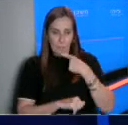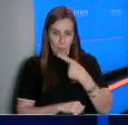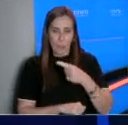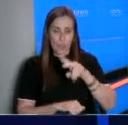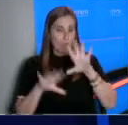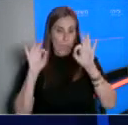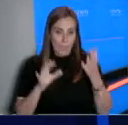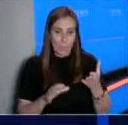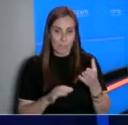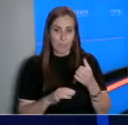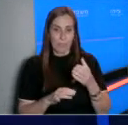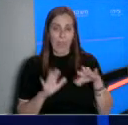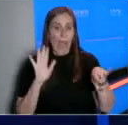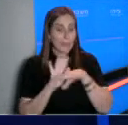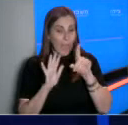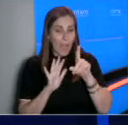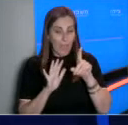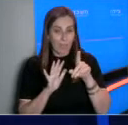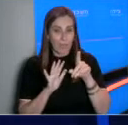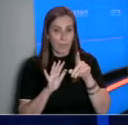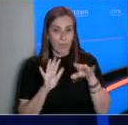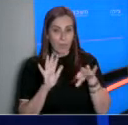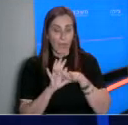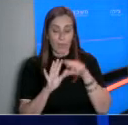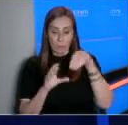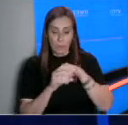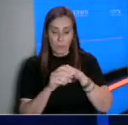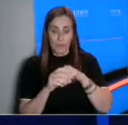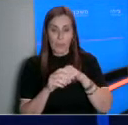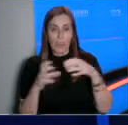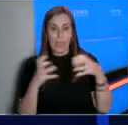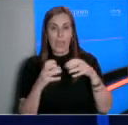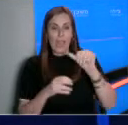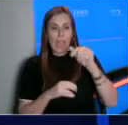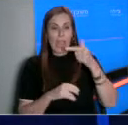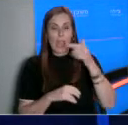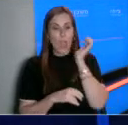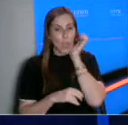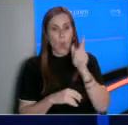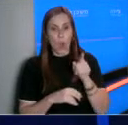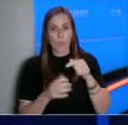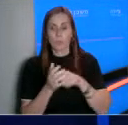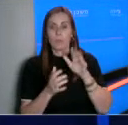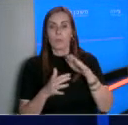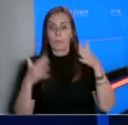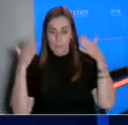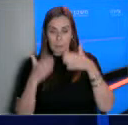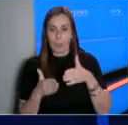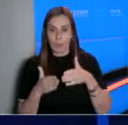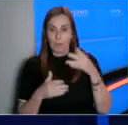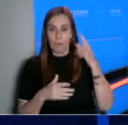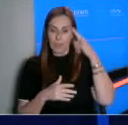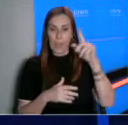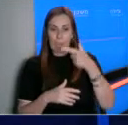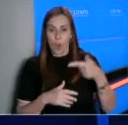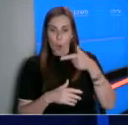יש פה 10, התנאי לשירות במסלול לגוץ, שזה אנליסט גאו-ויזואלי, מתמקד במידע